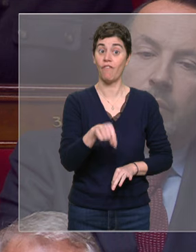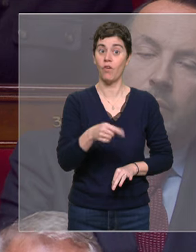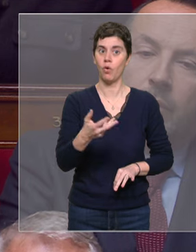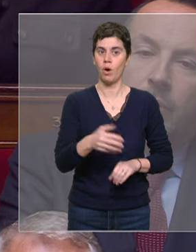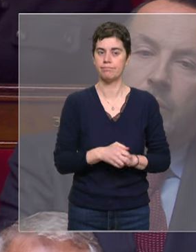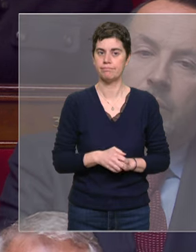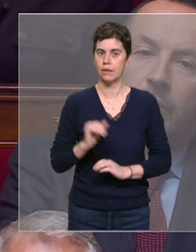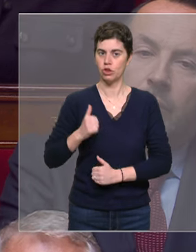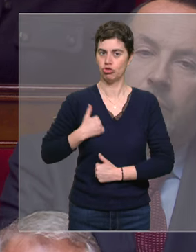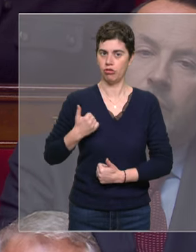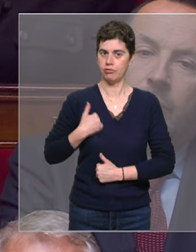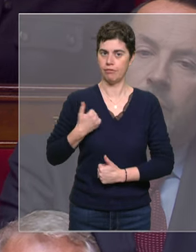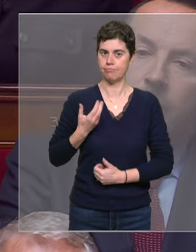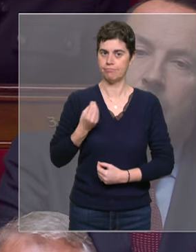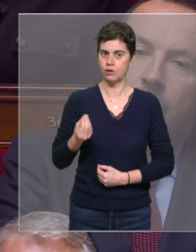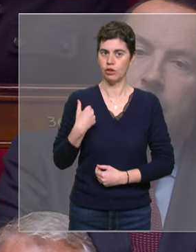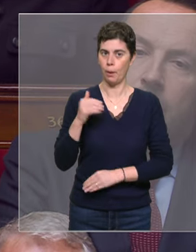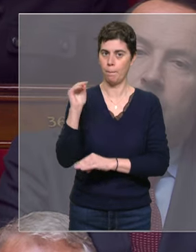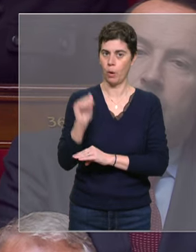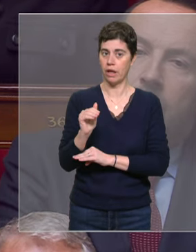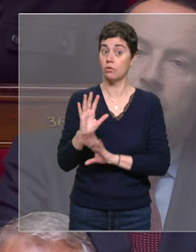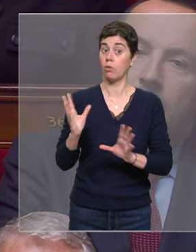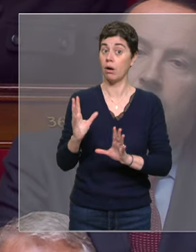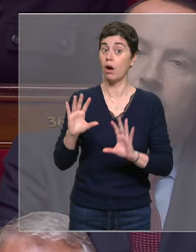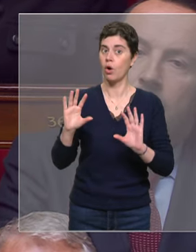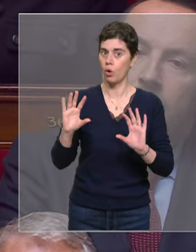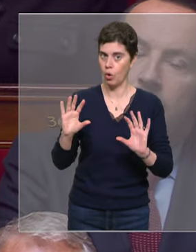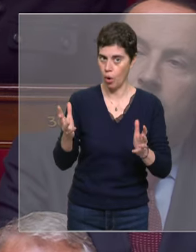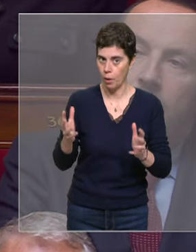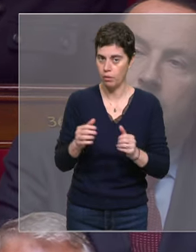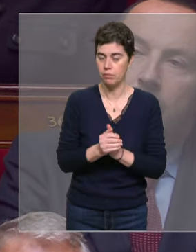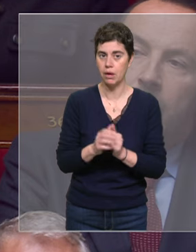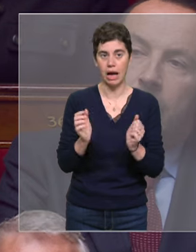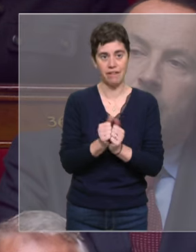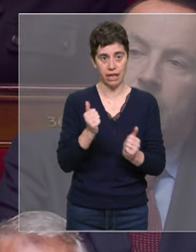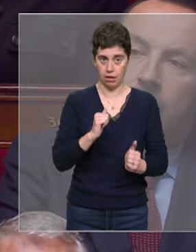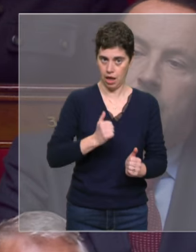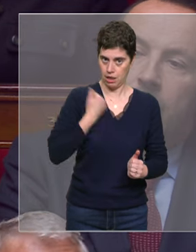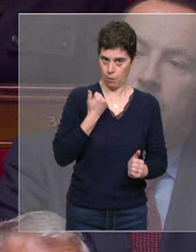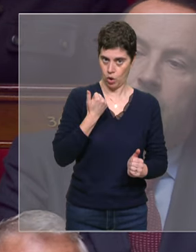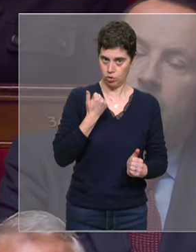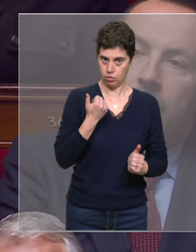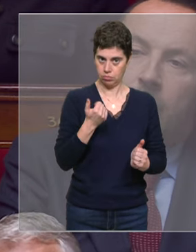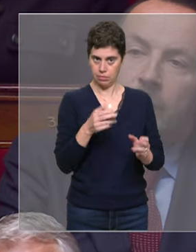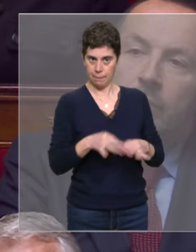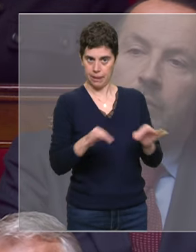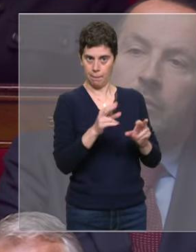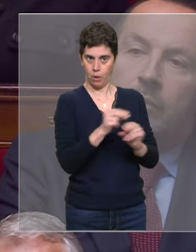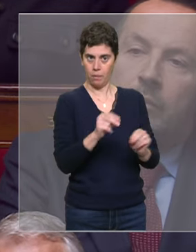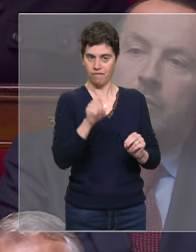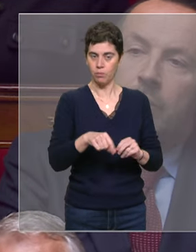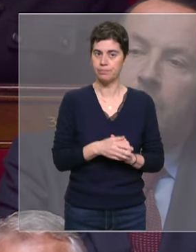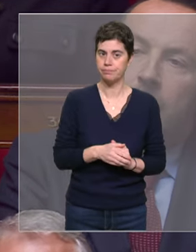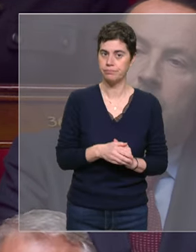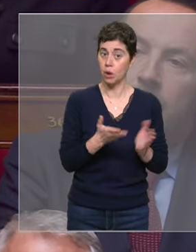ses soldats que pour défendre son indépendance ou pour préserver son intégrité, ou alors de les engager si, dans le cadre